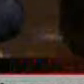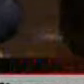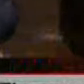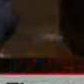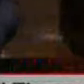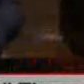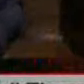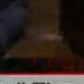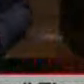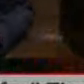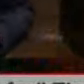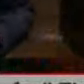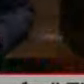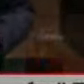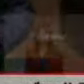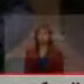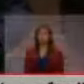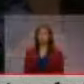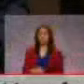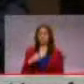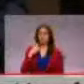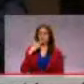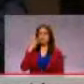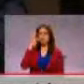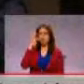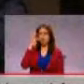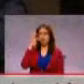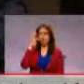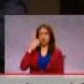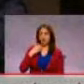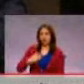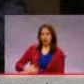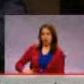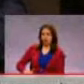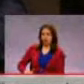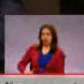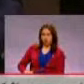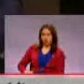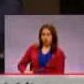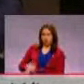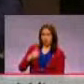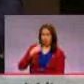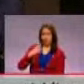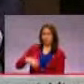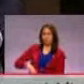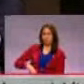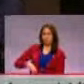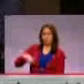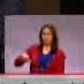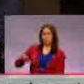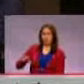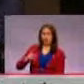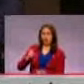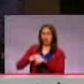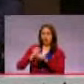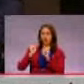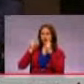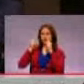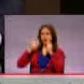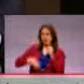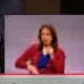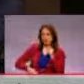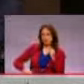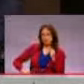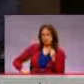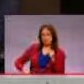سامي محمود حسين عنده ورم في القولون وتم استئصال القولون سامي مش بيشتغل وعنده اربعه